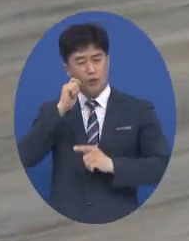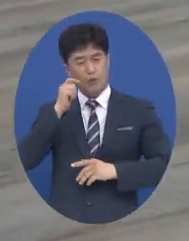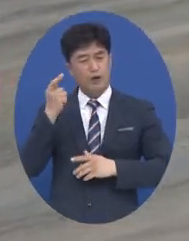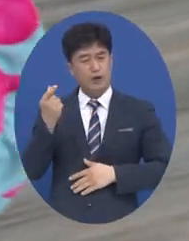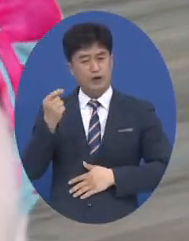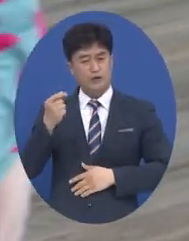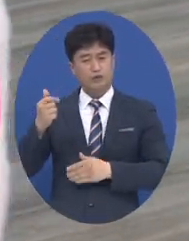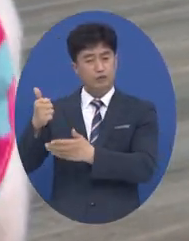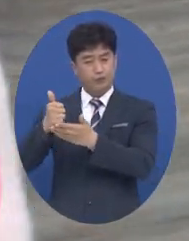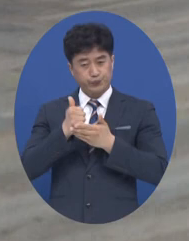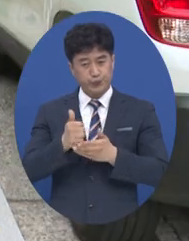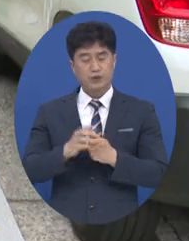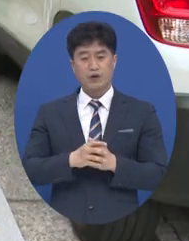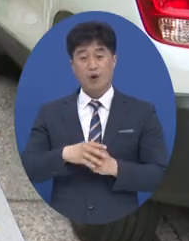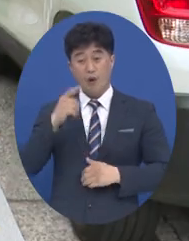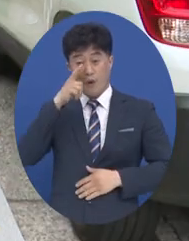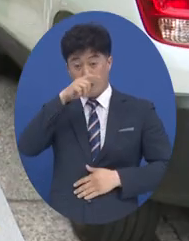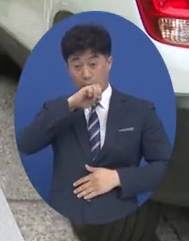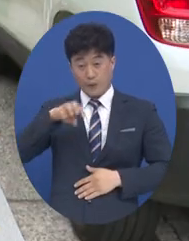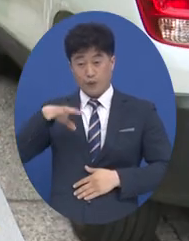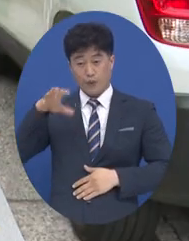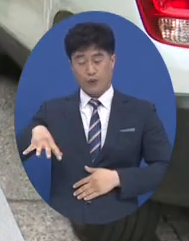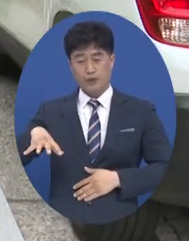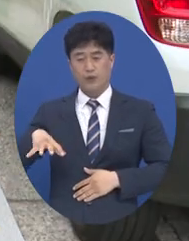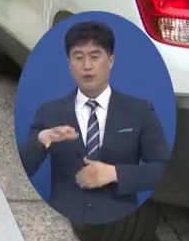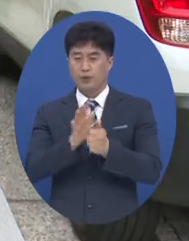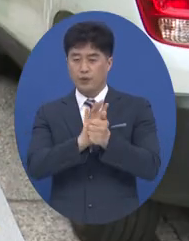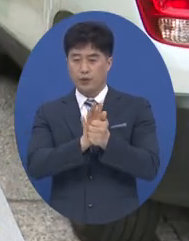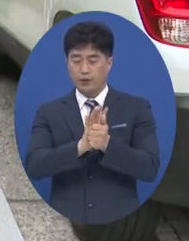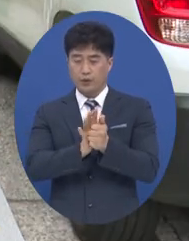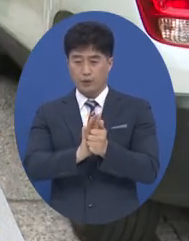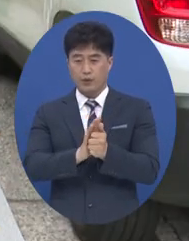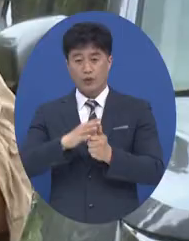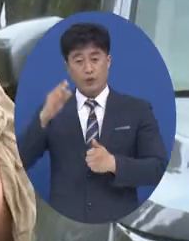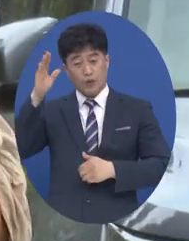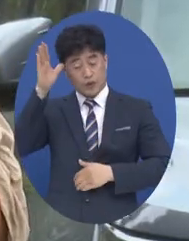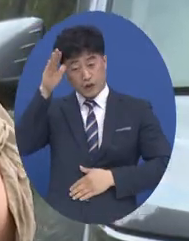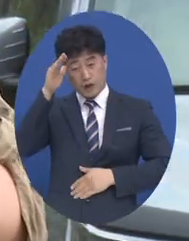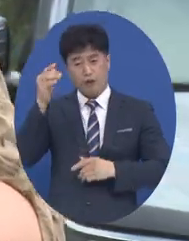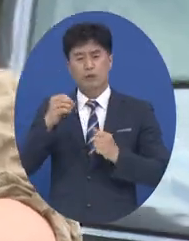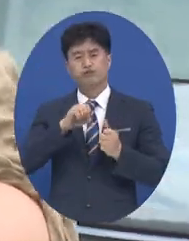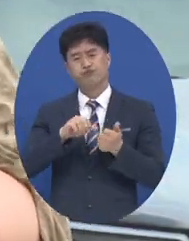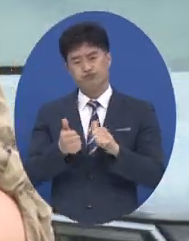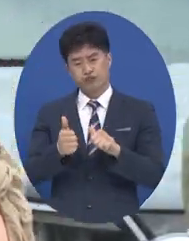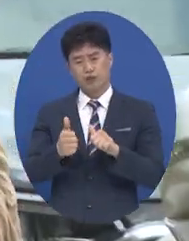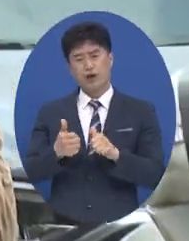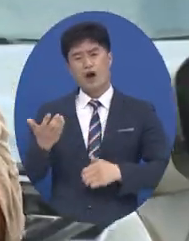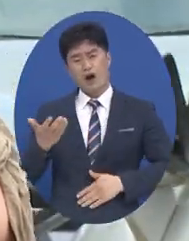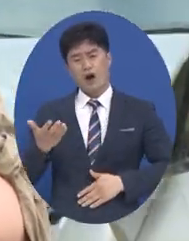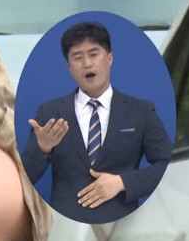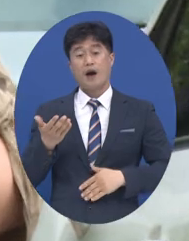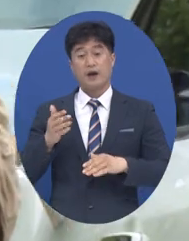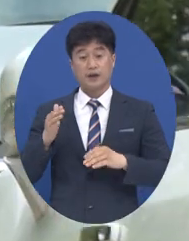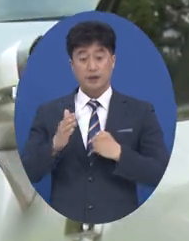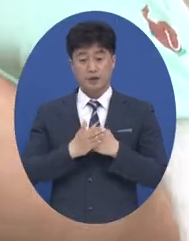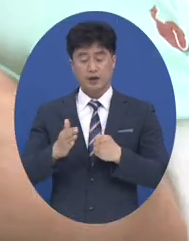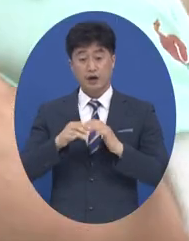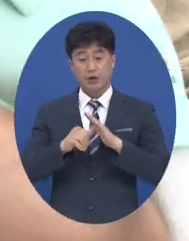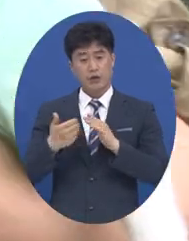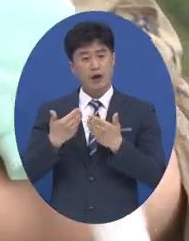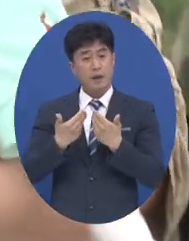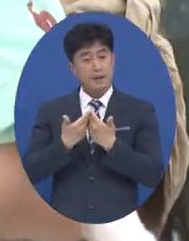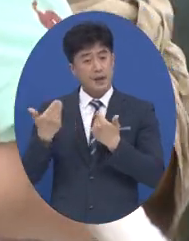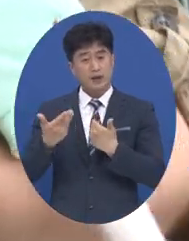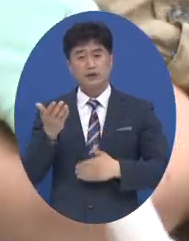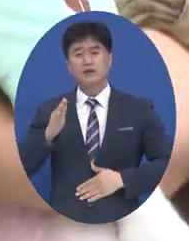했습니다 쓰레기장에서 발견된 유기견을 돌보다 먼저 떠나보낸 아픔이 있던터라 가족들의 반대도 있었지만 이젠 주는 것보다